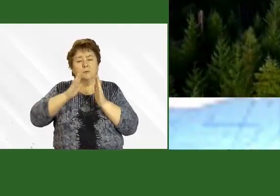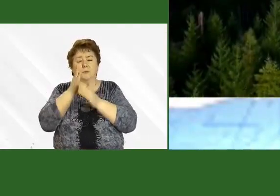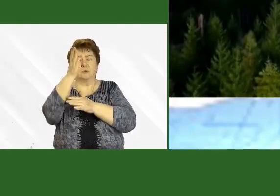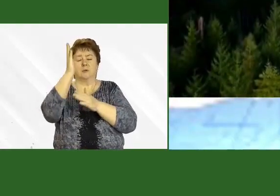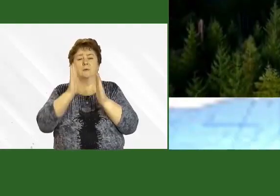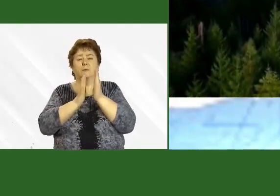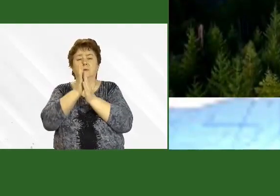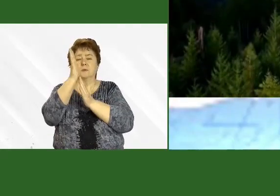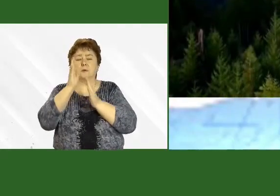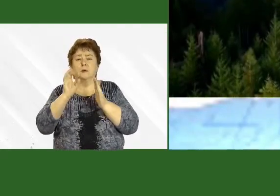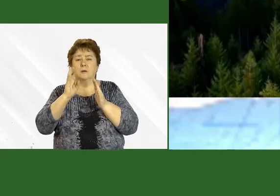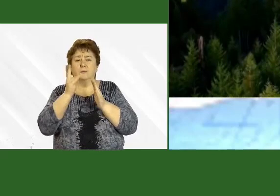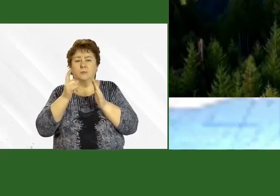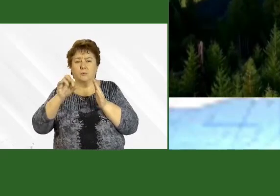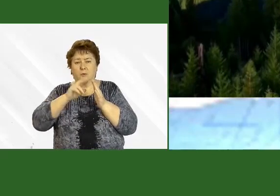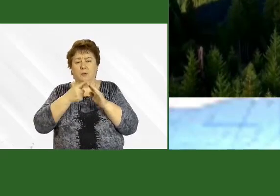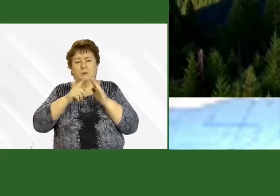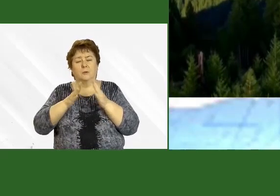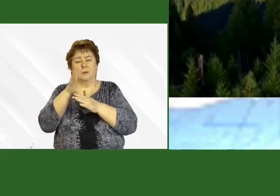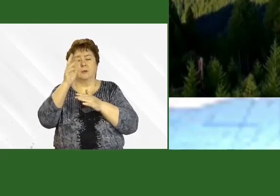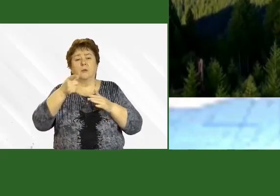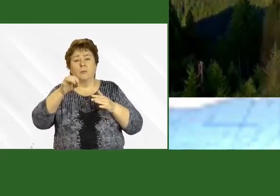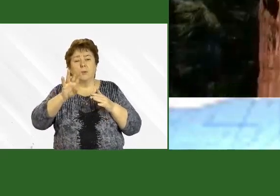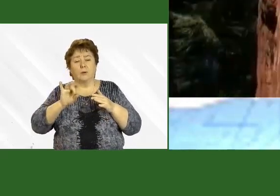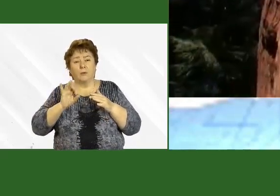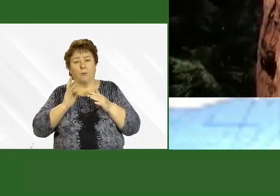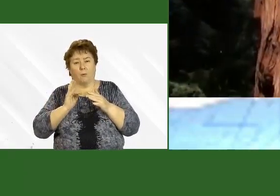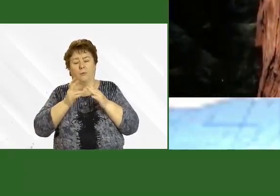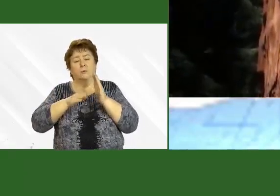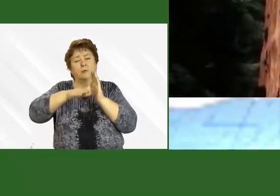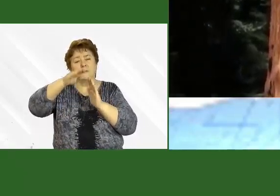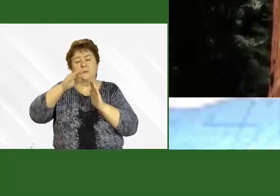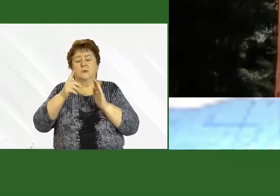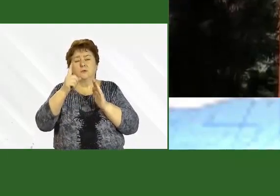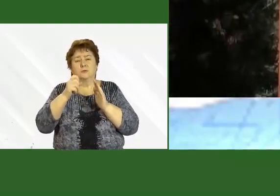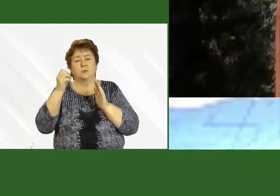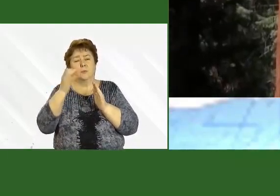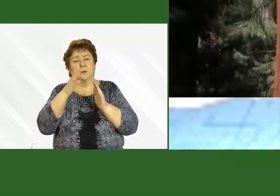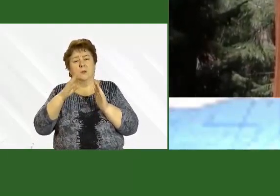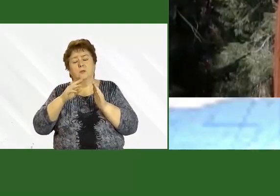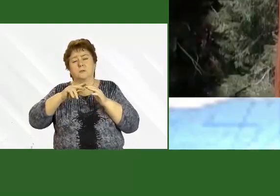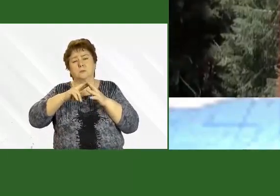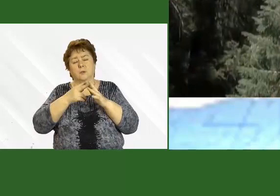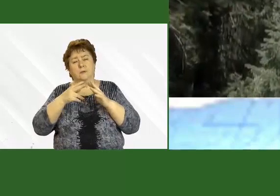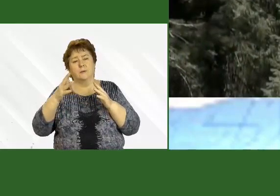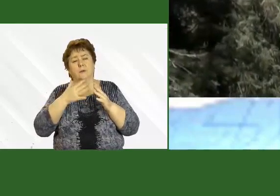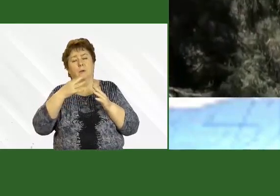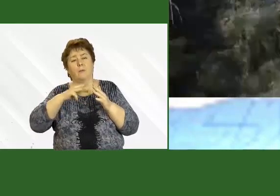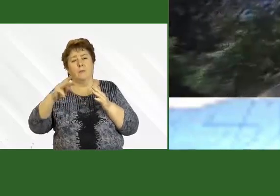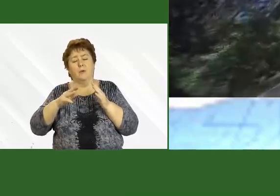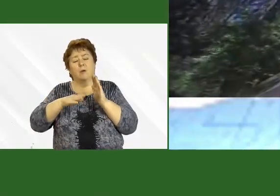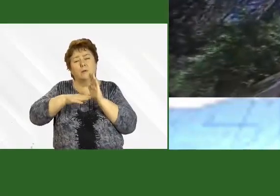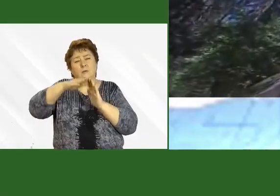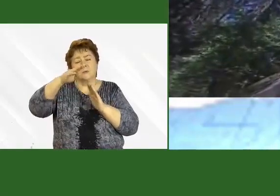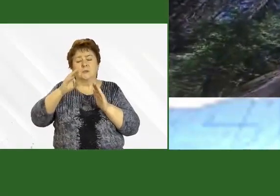растет здесь же в калифорнии это дерево hyperion его высота составляет 115 с половиной метров превышая